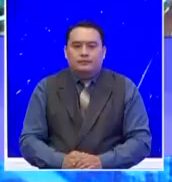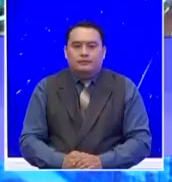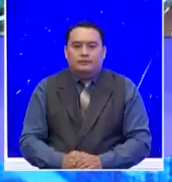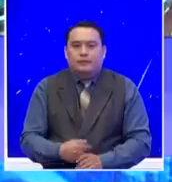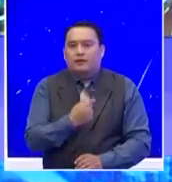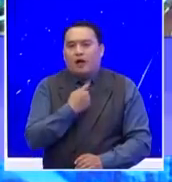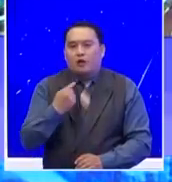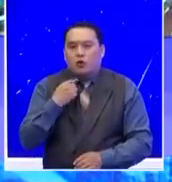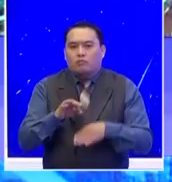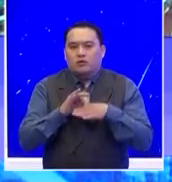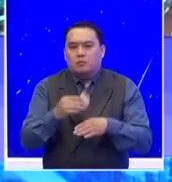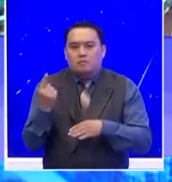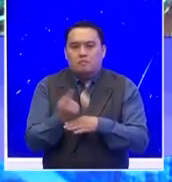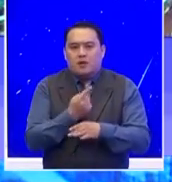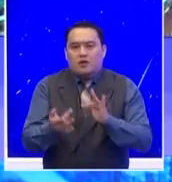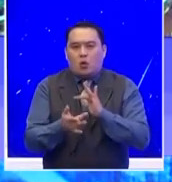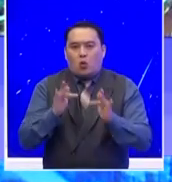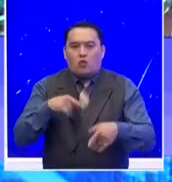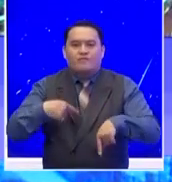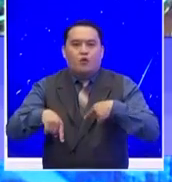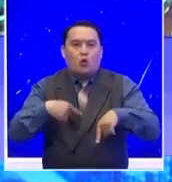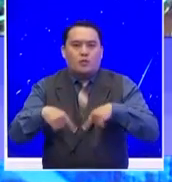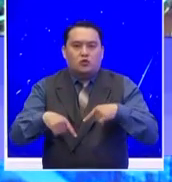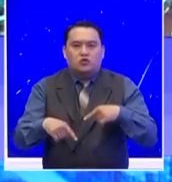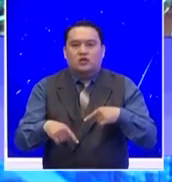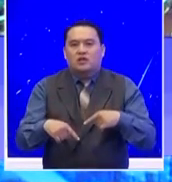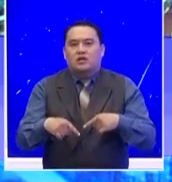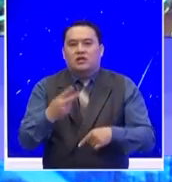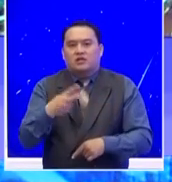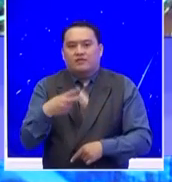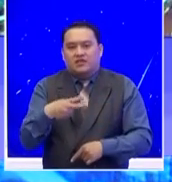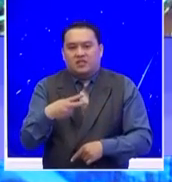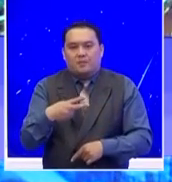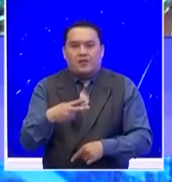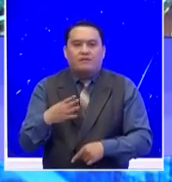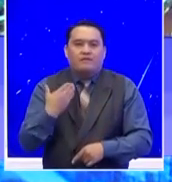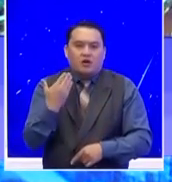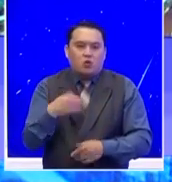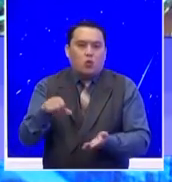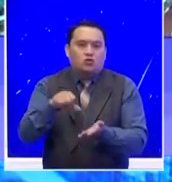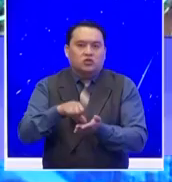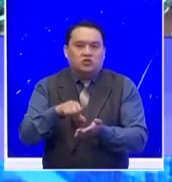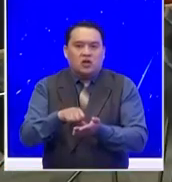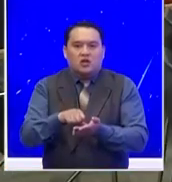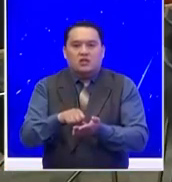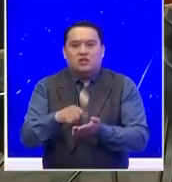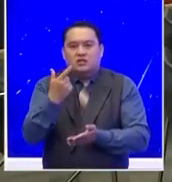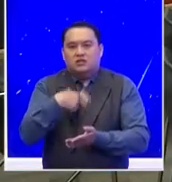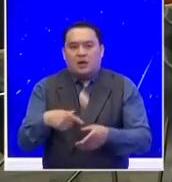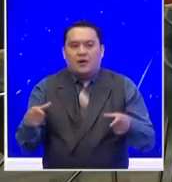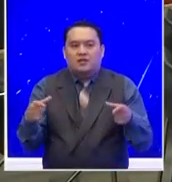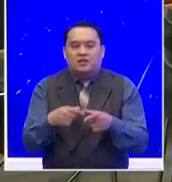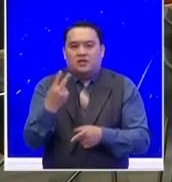В Талдыкургане прошел первый онлайн-турнир по футбольному симулятору FIFA 2020. В нем приняли участие в режиме